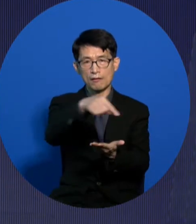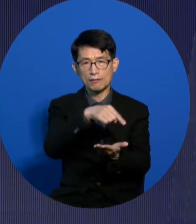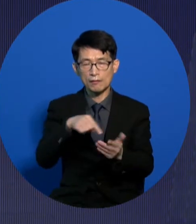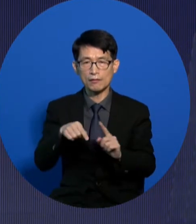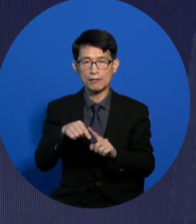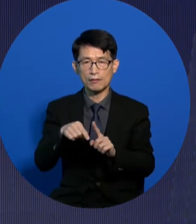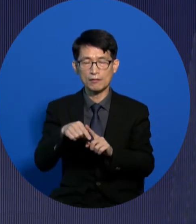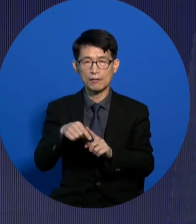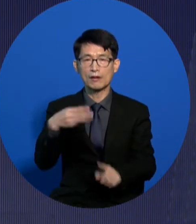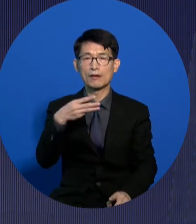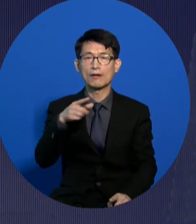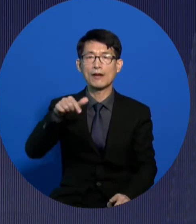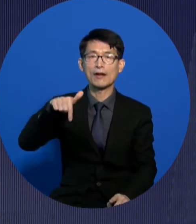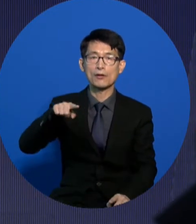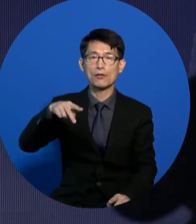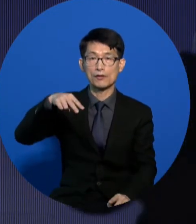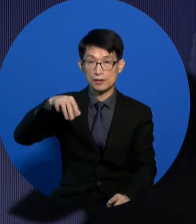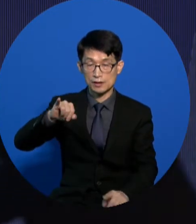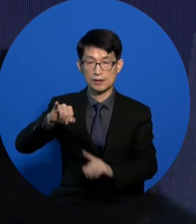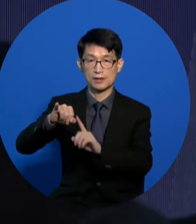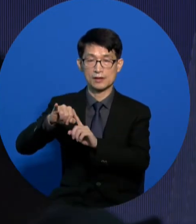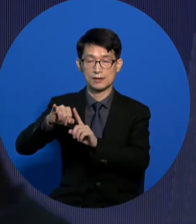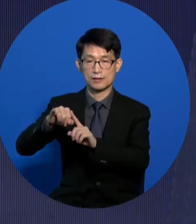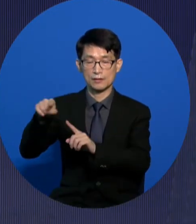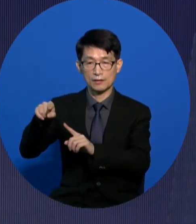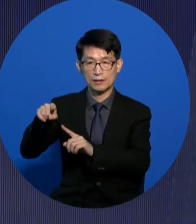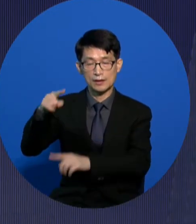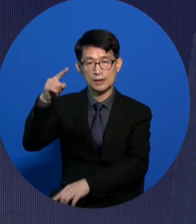장기간에 걸친 지속적 대물림